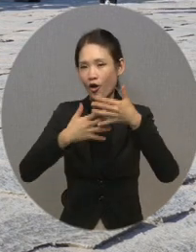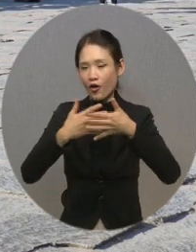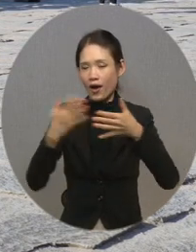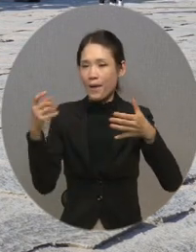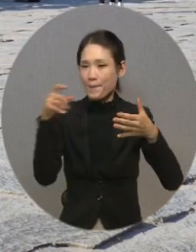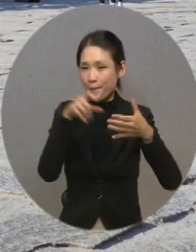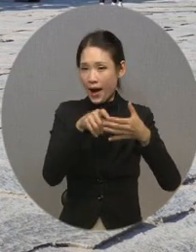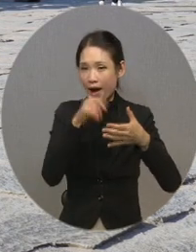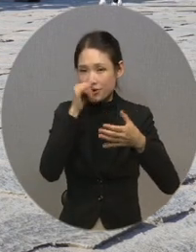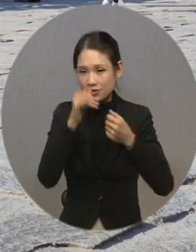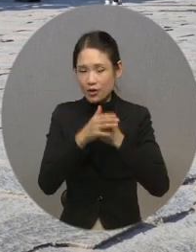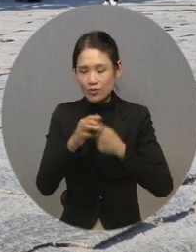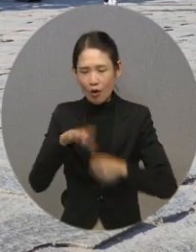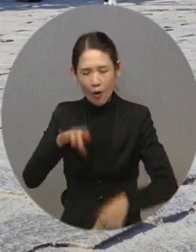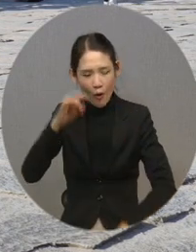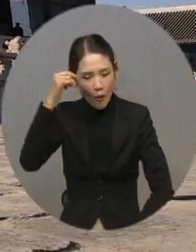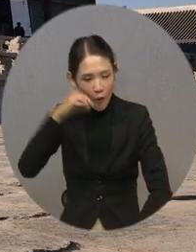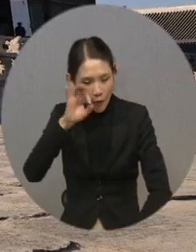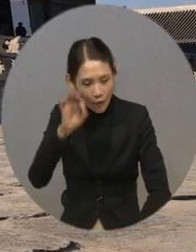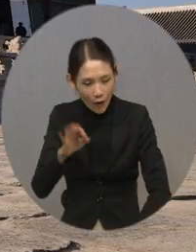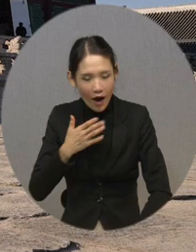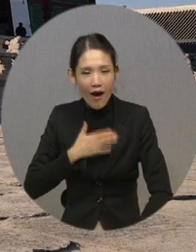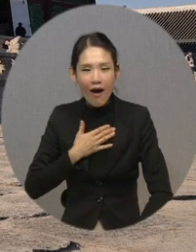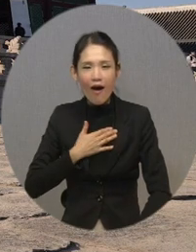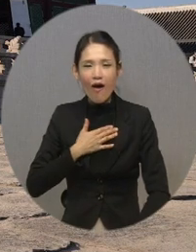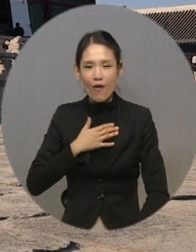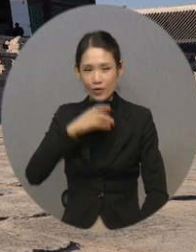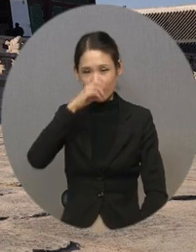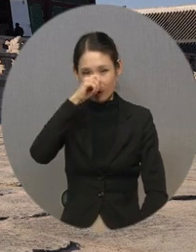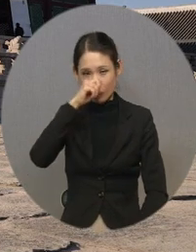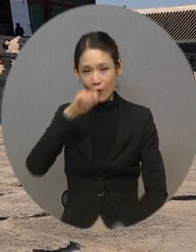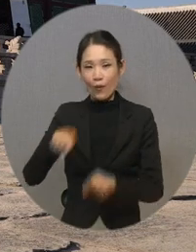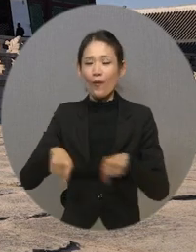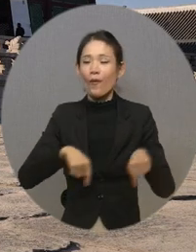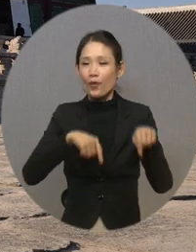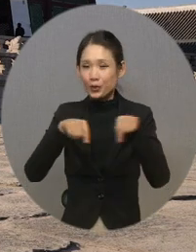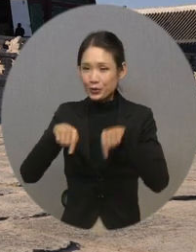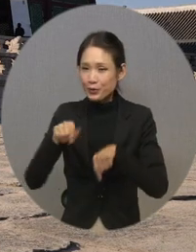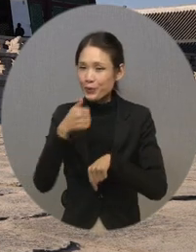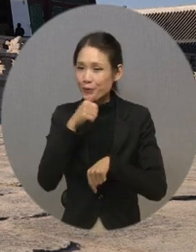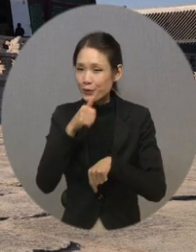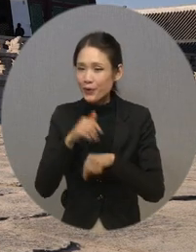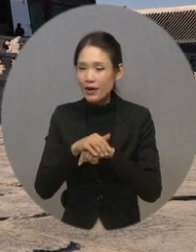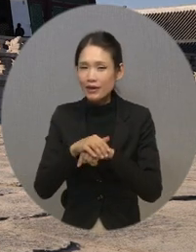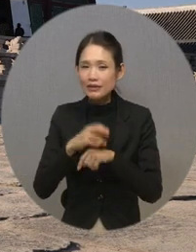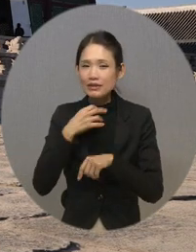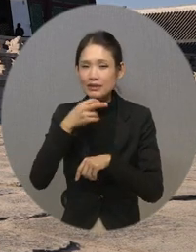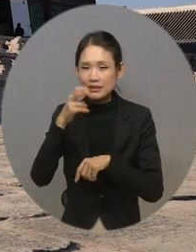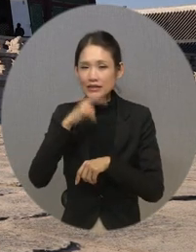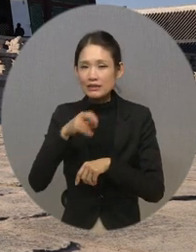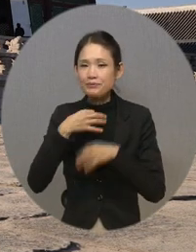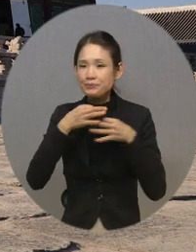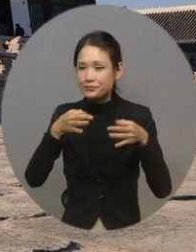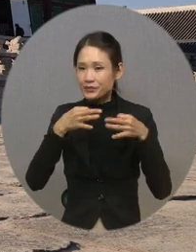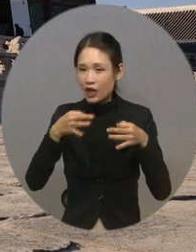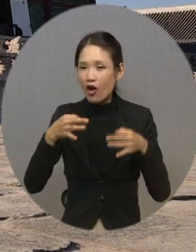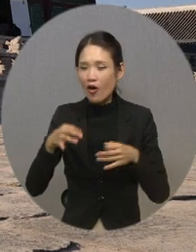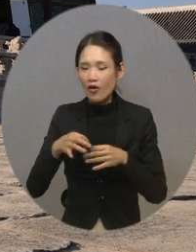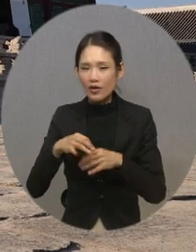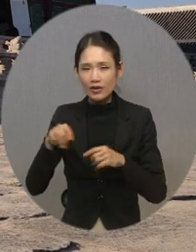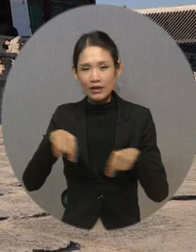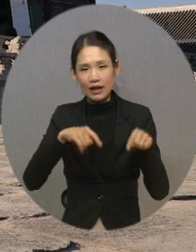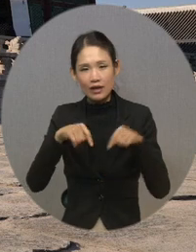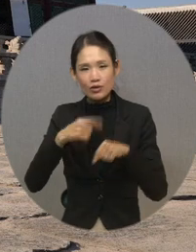처음 알게 돼서 너무 좋았고요. 오디오 가이드나 또 음성 안내기를